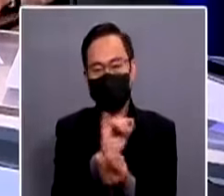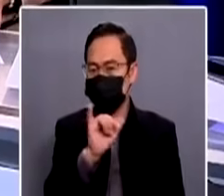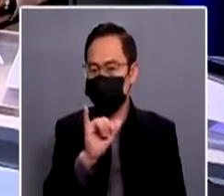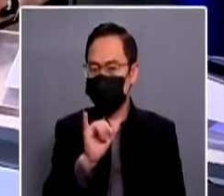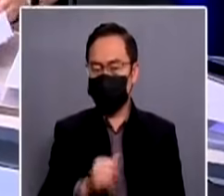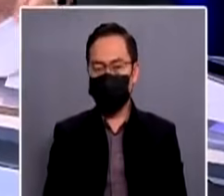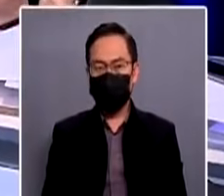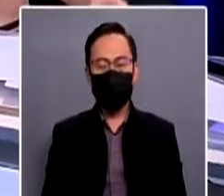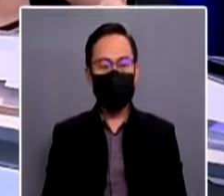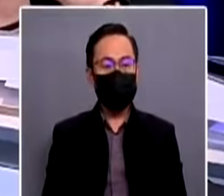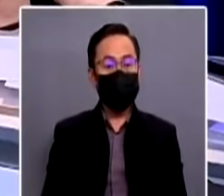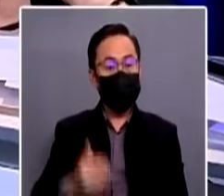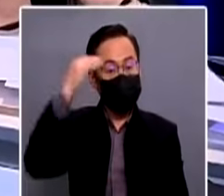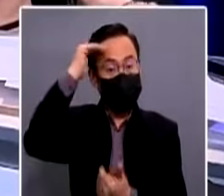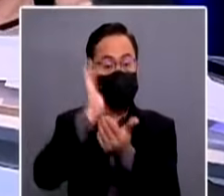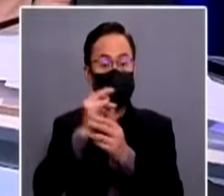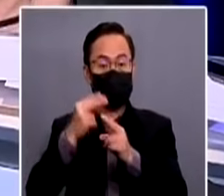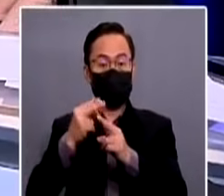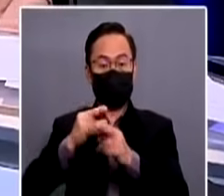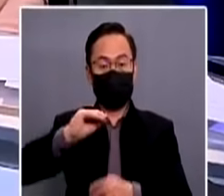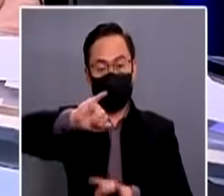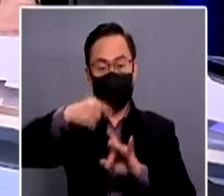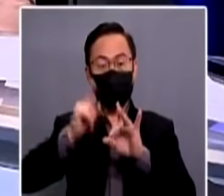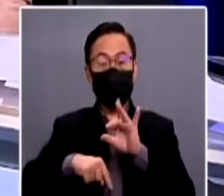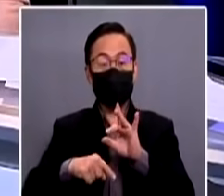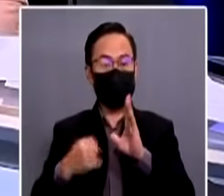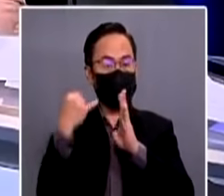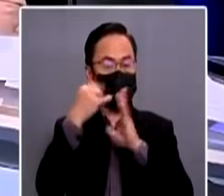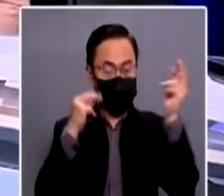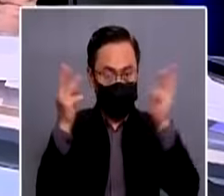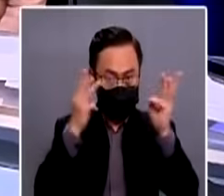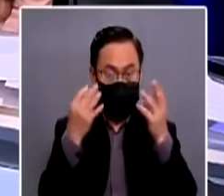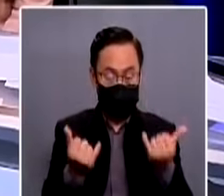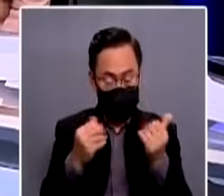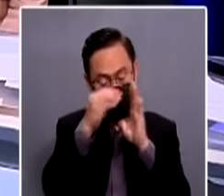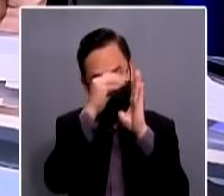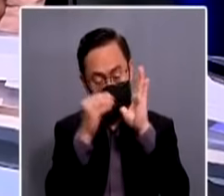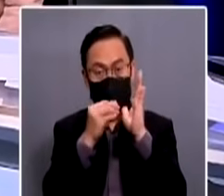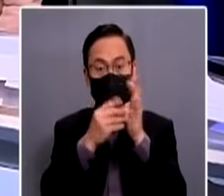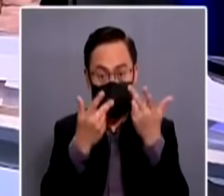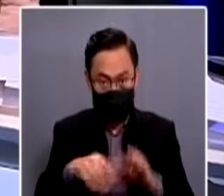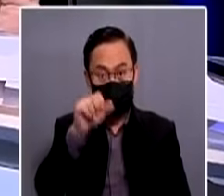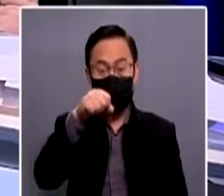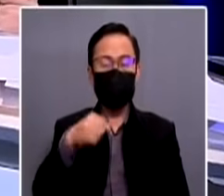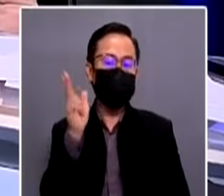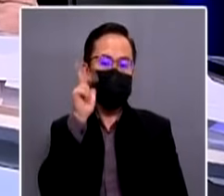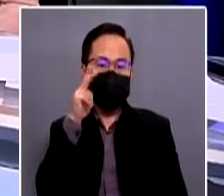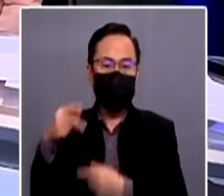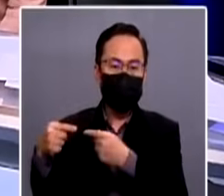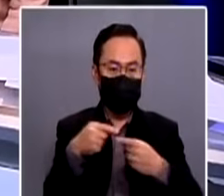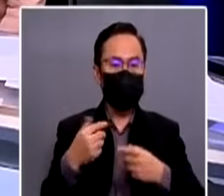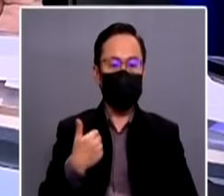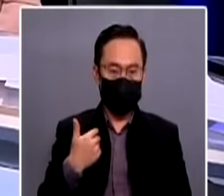เรื่องของอดีตผู้กำกับโจ้นะคะคุณผู้ชมคะจริงๆช่วงนี้ข่าวสารมันมีเยอะนะเราก็อาจจะไม่ได้ตามเรื่องนี้กันแบบต่อเนื่องกันเหมือนช่วง